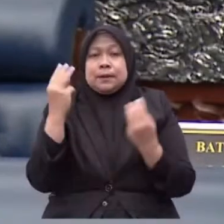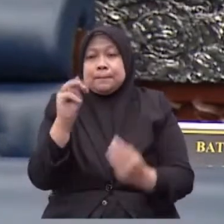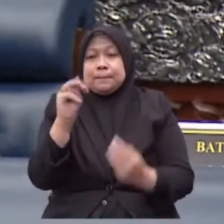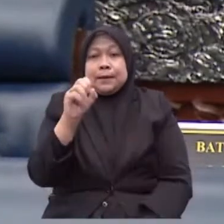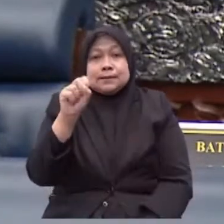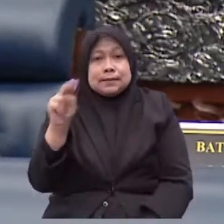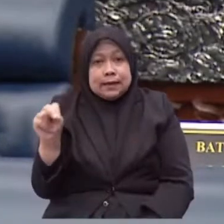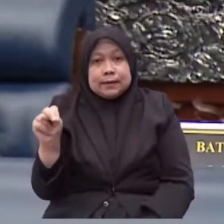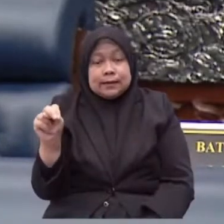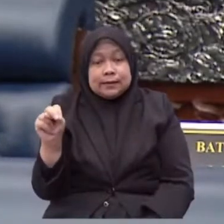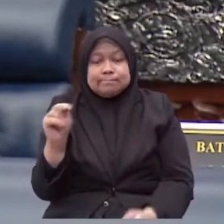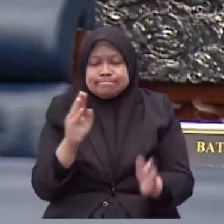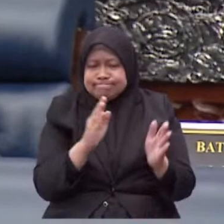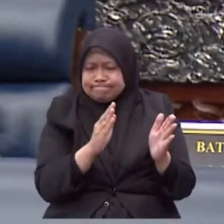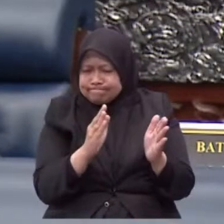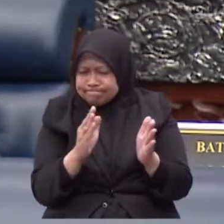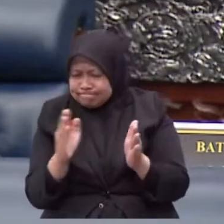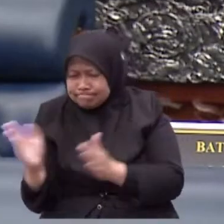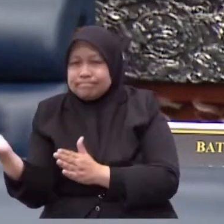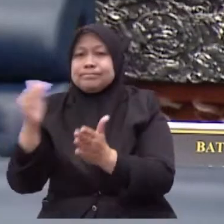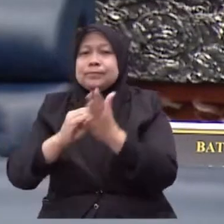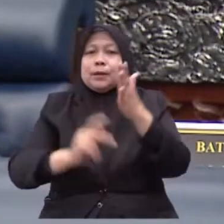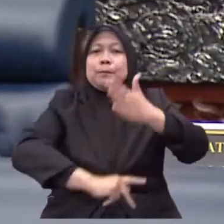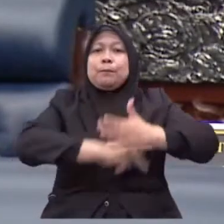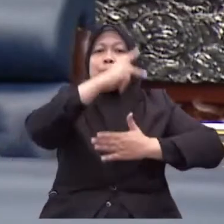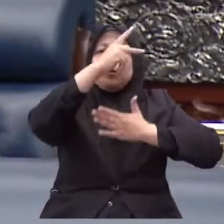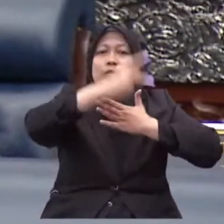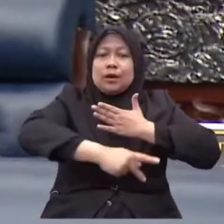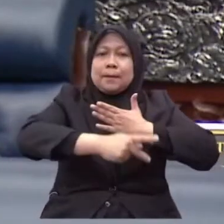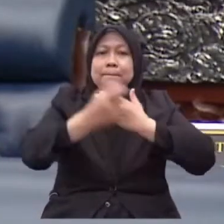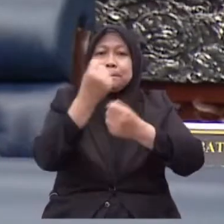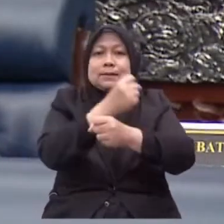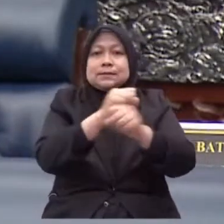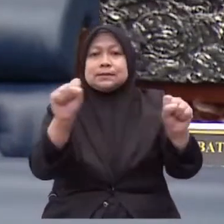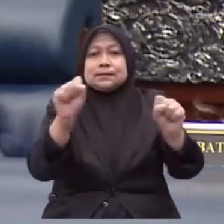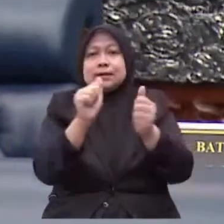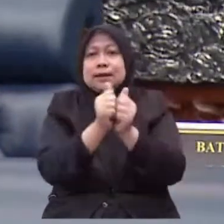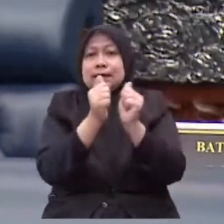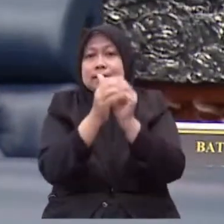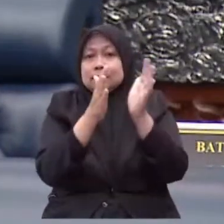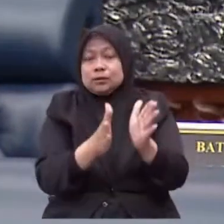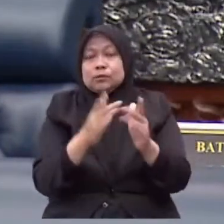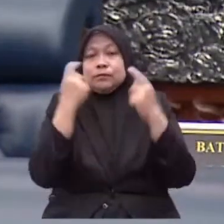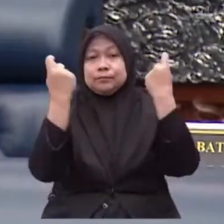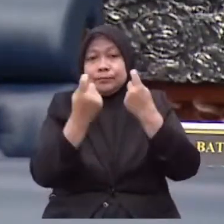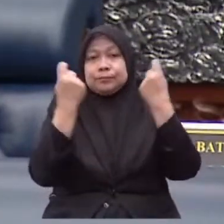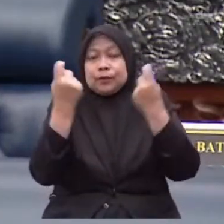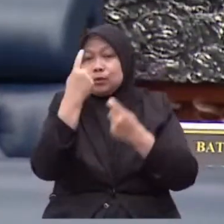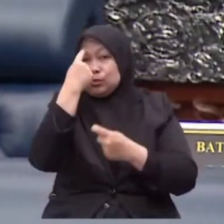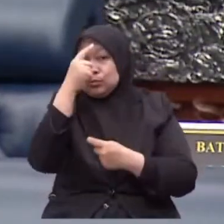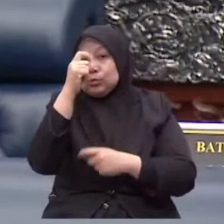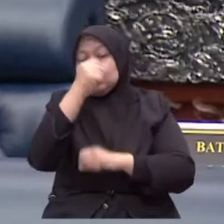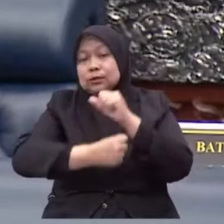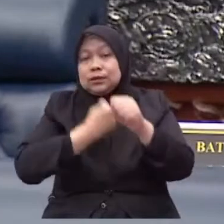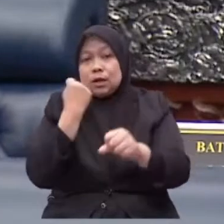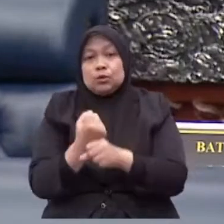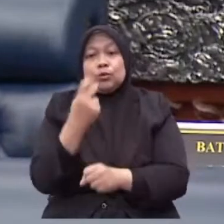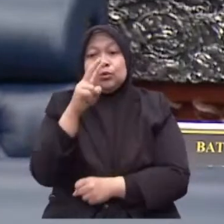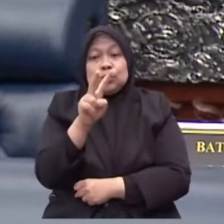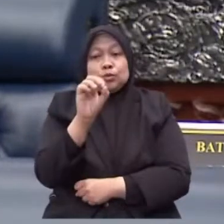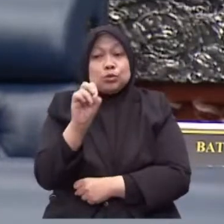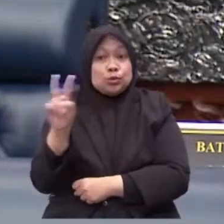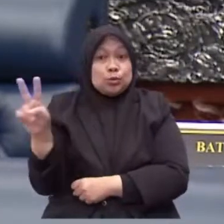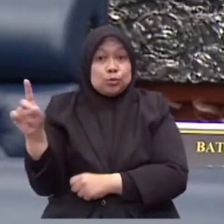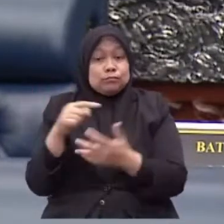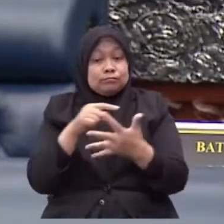masjid Sukanagara terpaksa menyusun semula program pencegahan utama bagi Tahun 2022